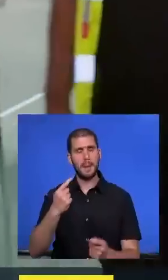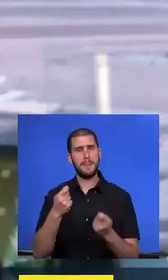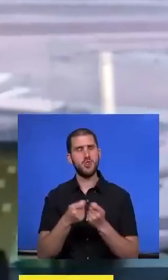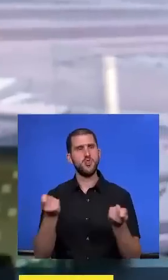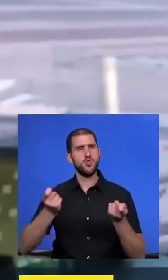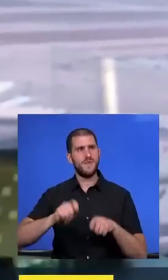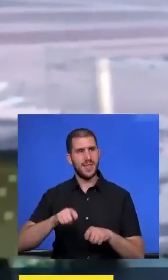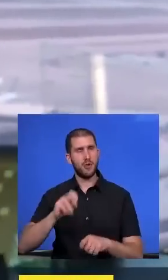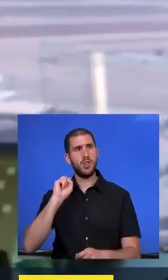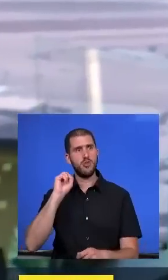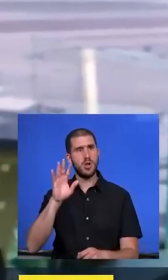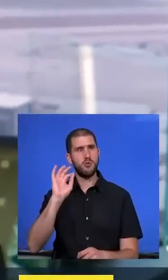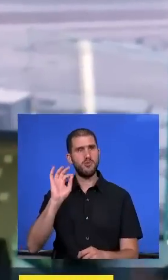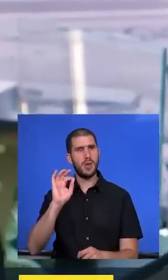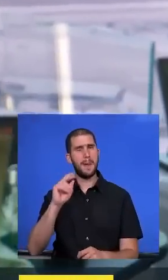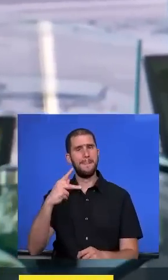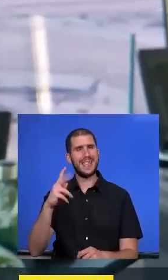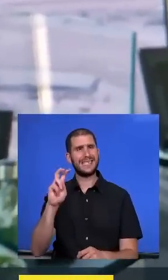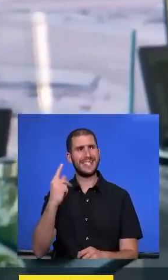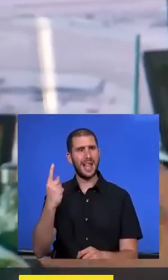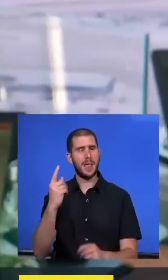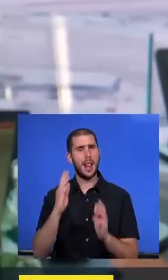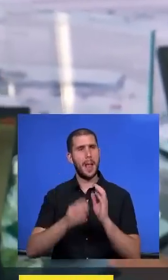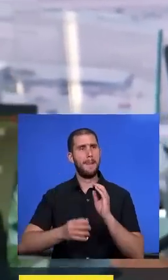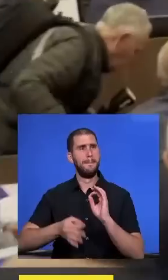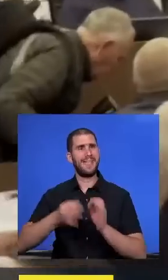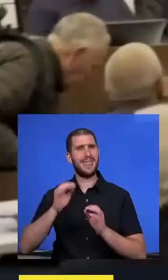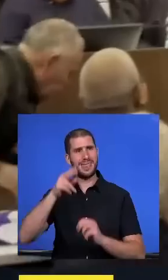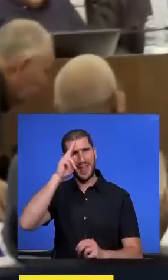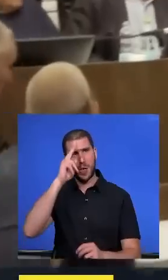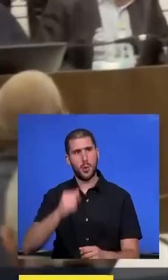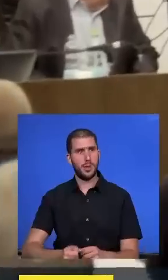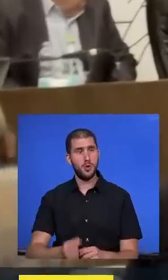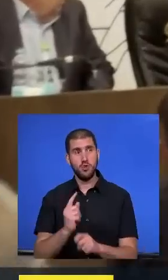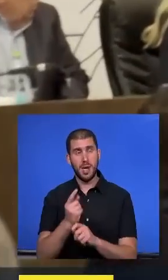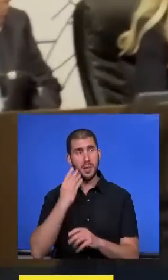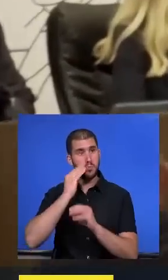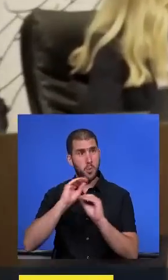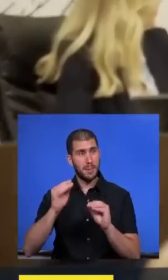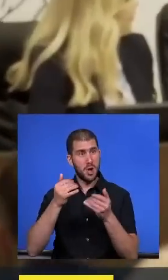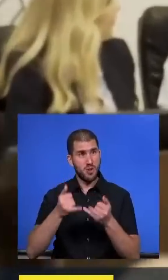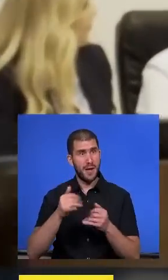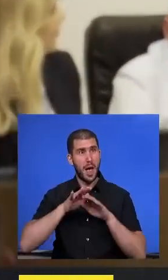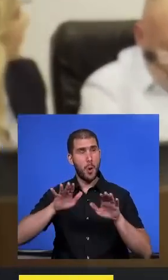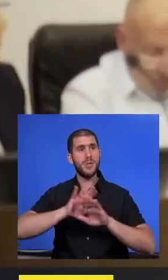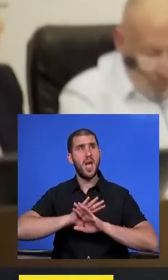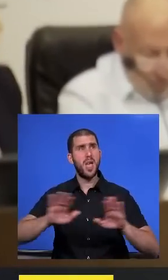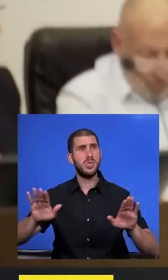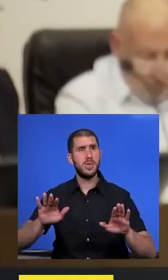השביתה שנשלח מטעם פנחס עידן לבית הדין של הליכוד. שנייה, אני מודיע, מהרגע הזה אין המראות.